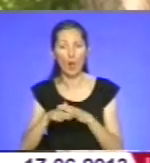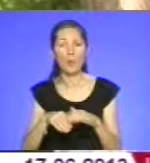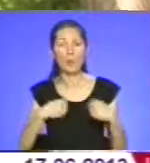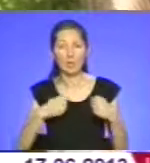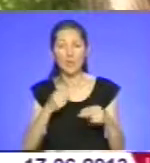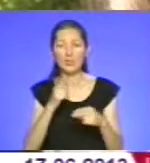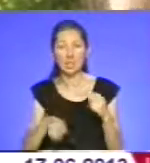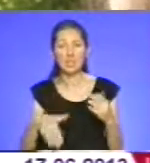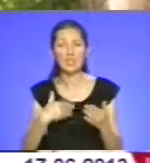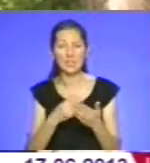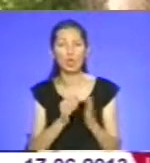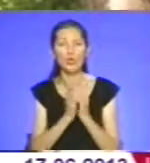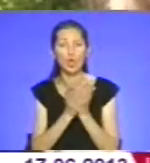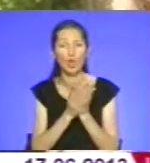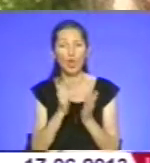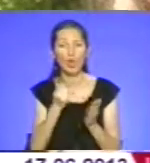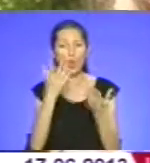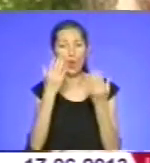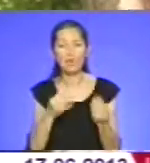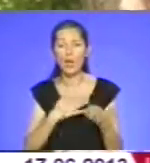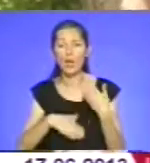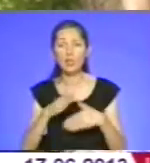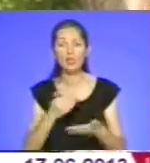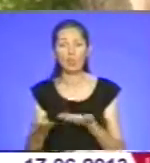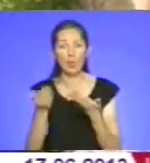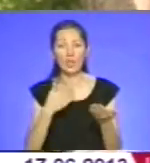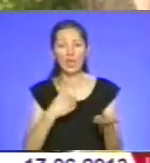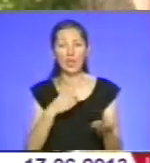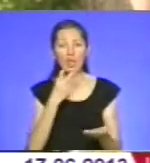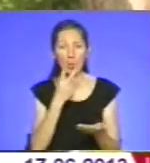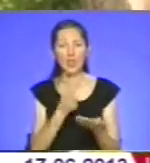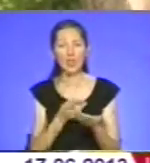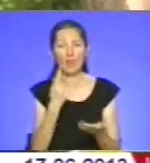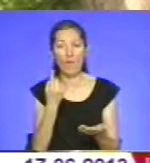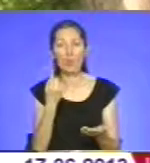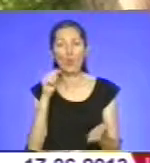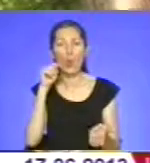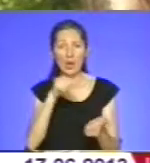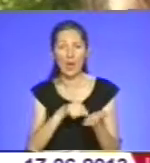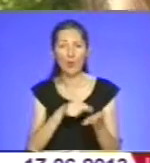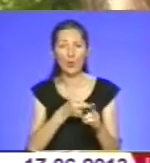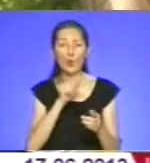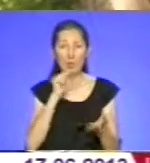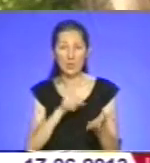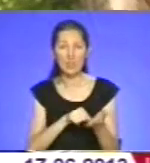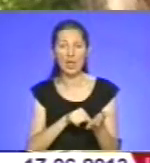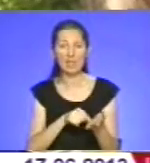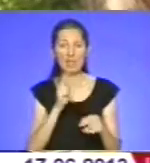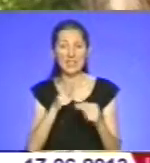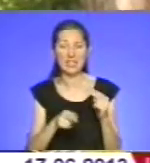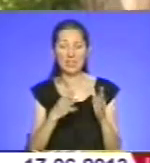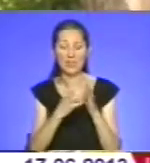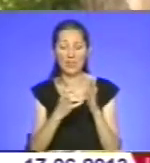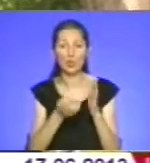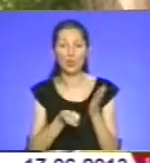Одного дня радісно покликав мене і показав велику крапку, яку він поставив, закінчивши 900